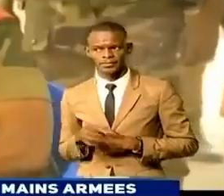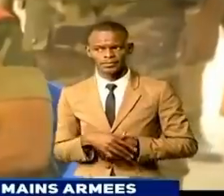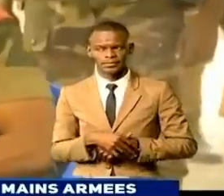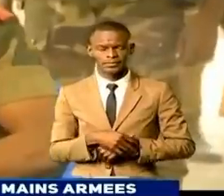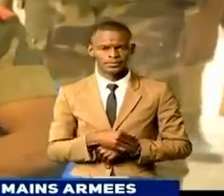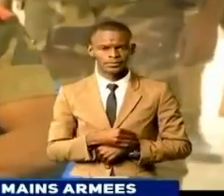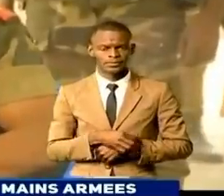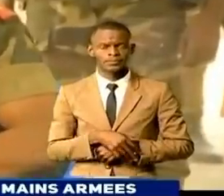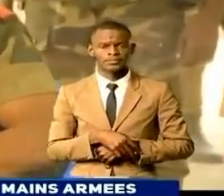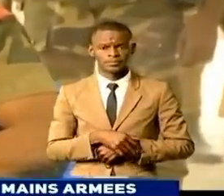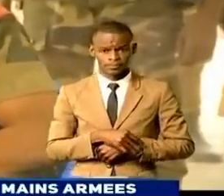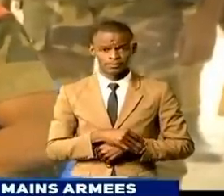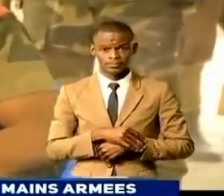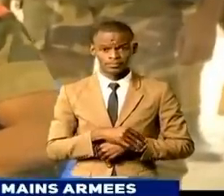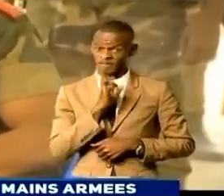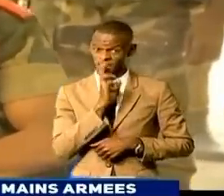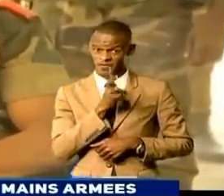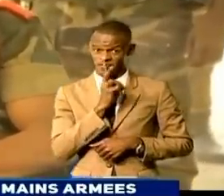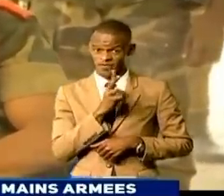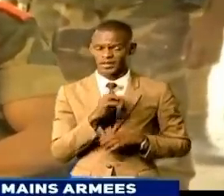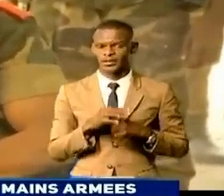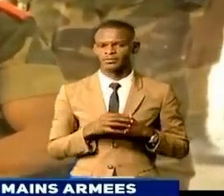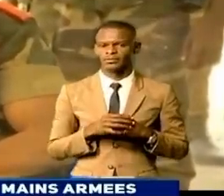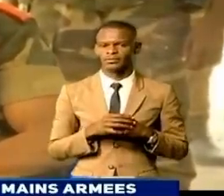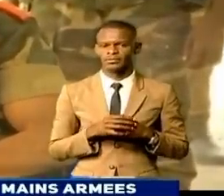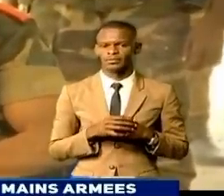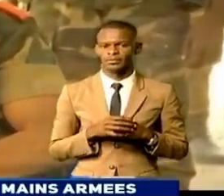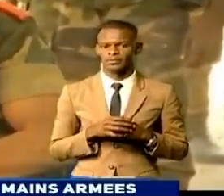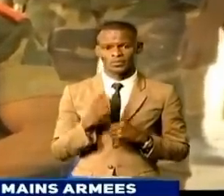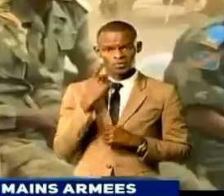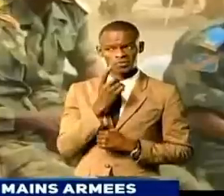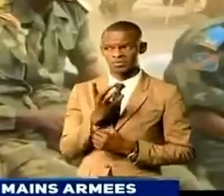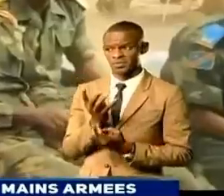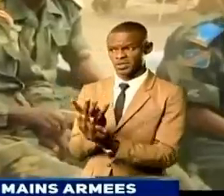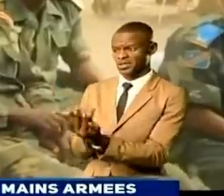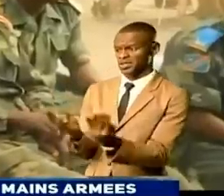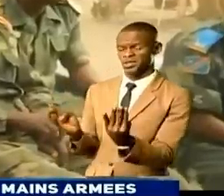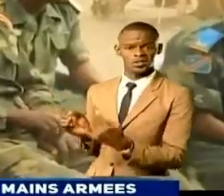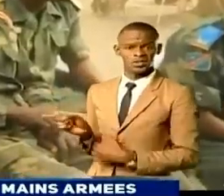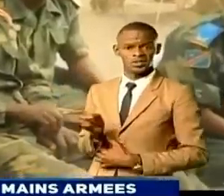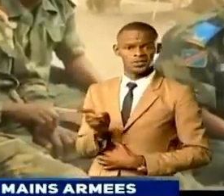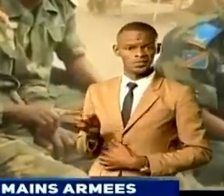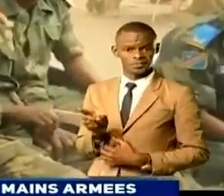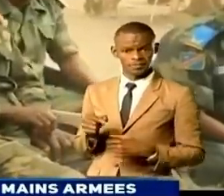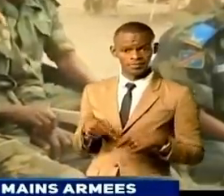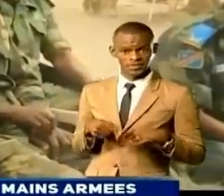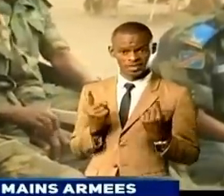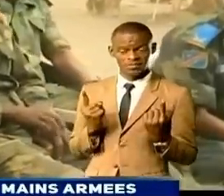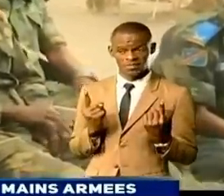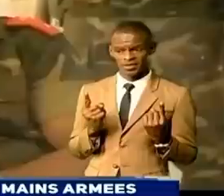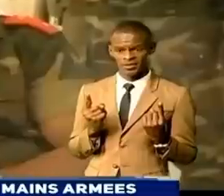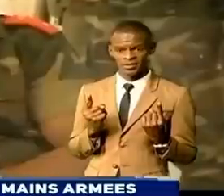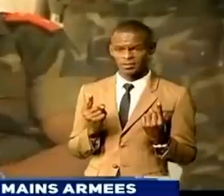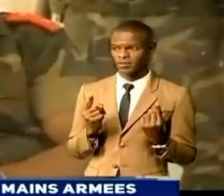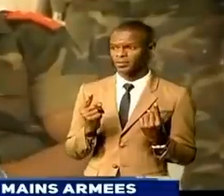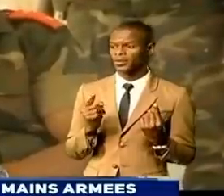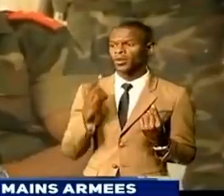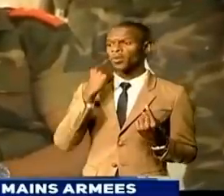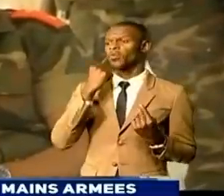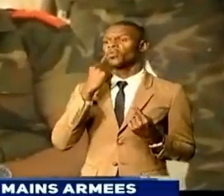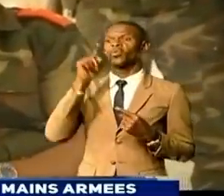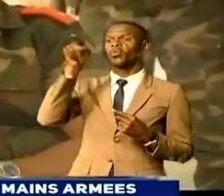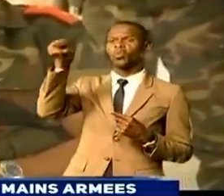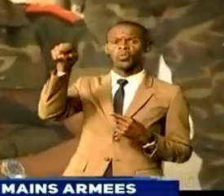Parce que si l'ennemi est aujourd'hui à 20 km ou 40 km, dites-vous après demain, il sera à les environs